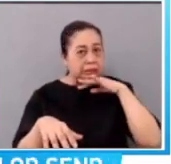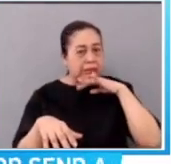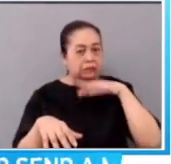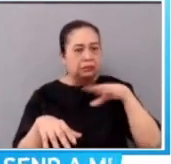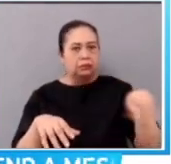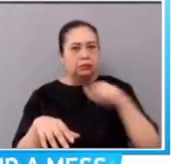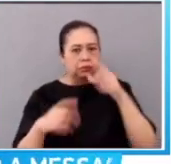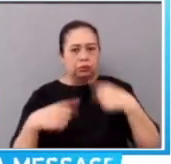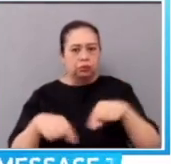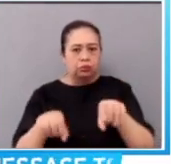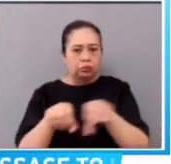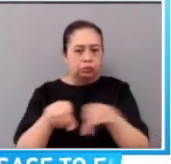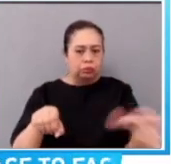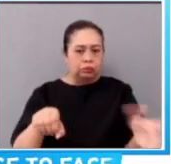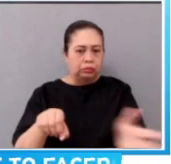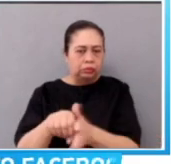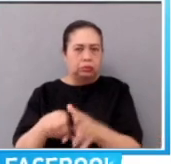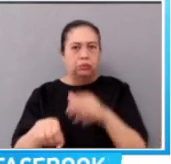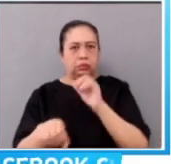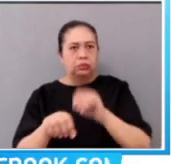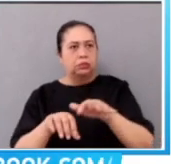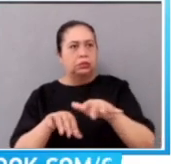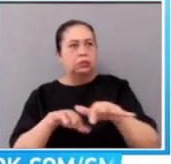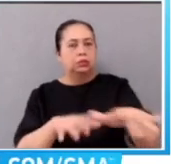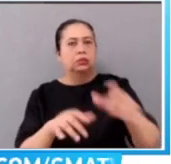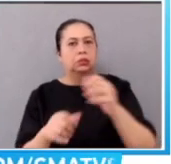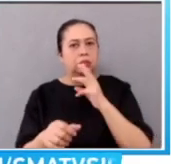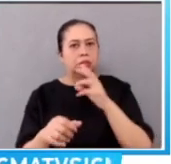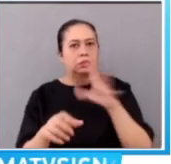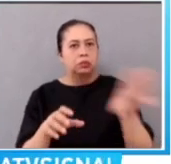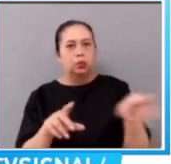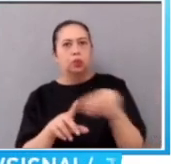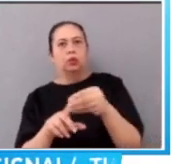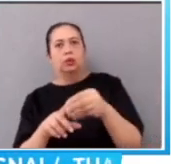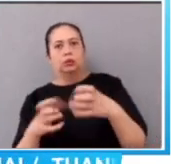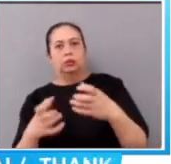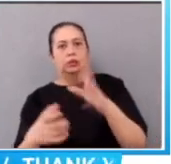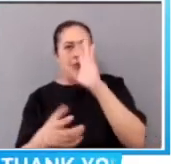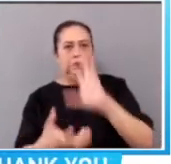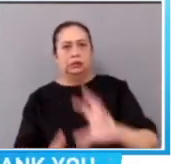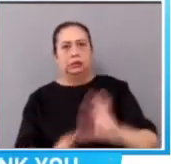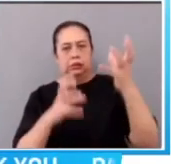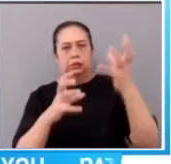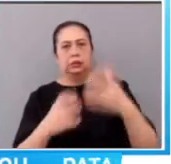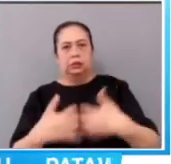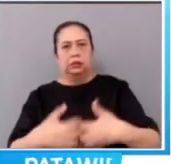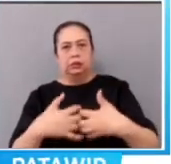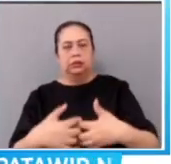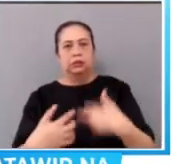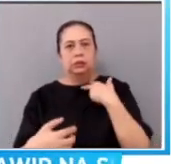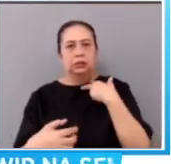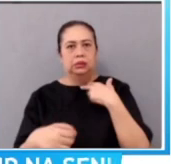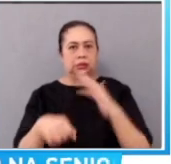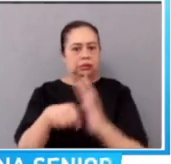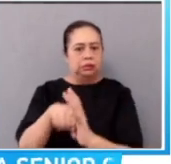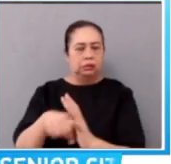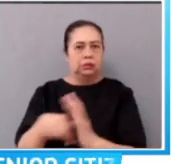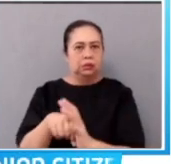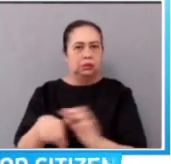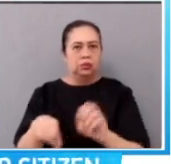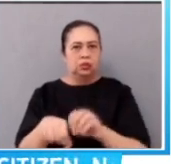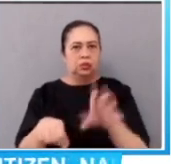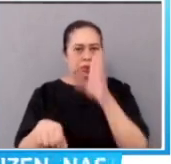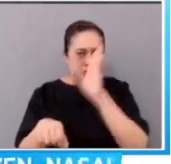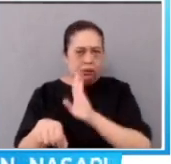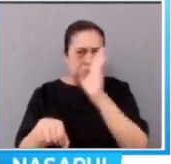ating pumping stations na pag nahigo po ng ating mga makina ay nagbabara at tutulot ng pagkasira ng ating